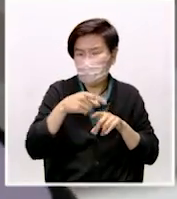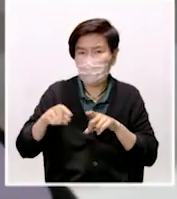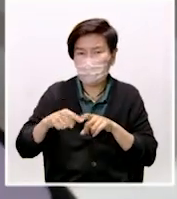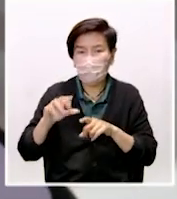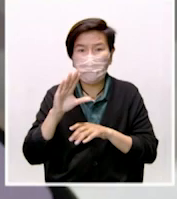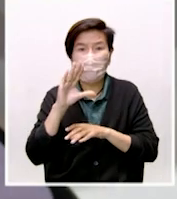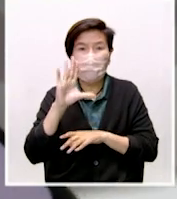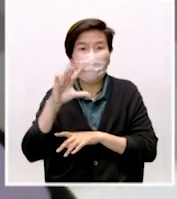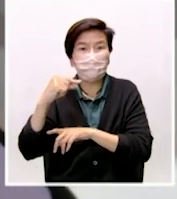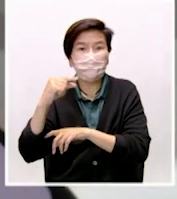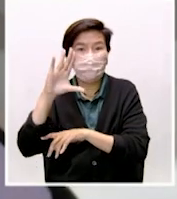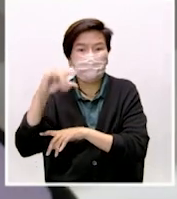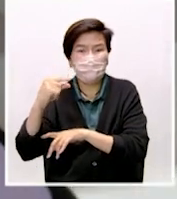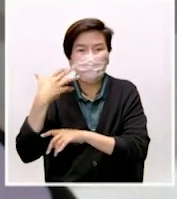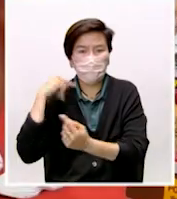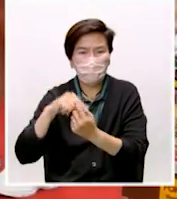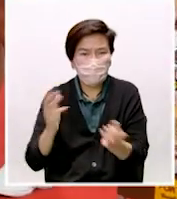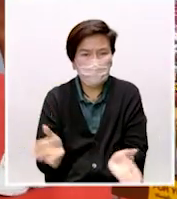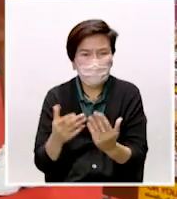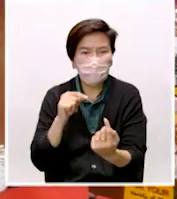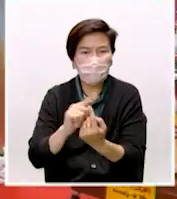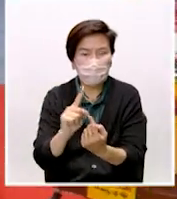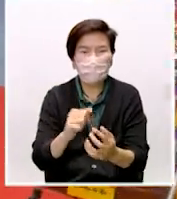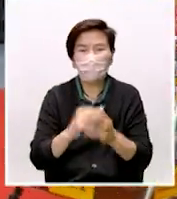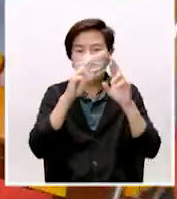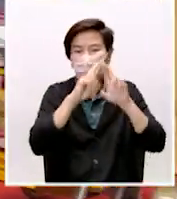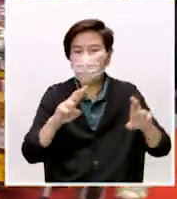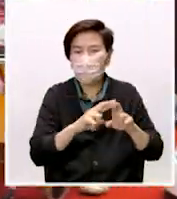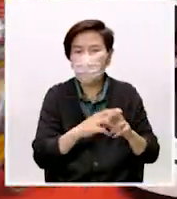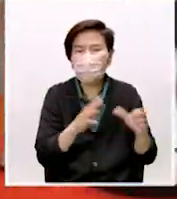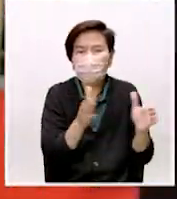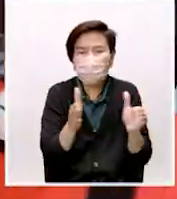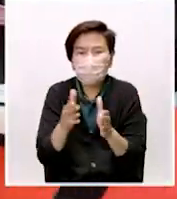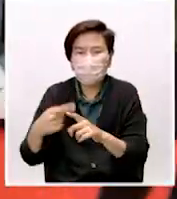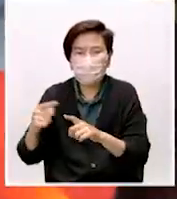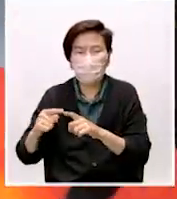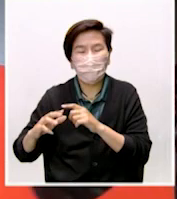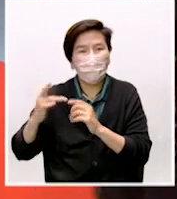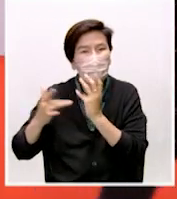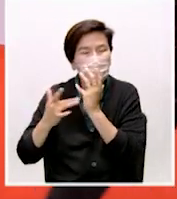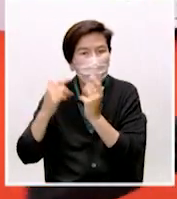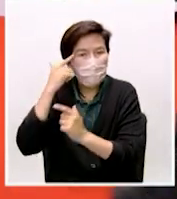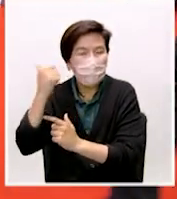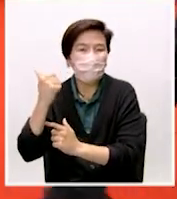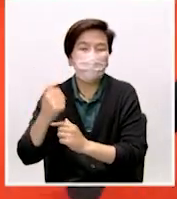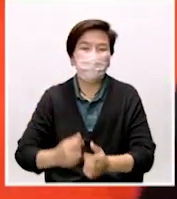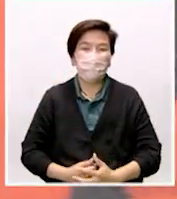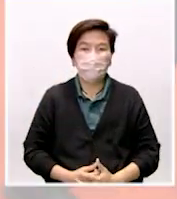True 5G มาช่วยขับเคลื่อนภาคธุรกิจยกระดับผู้ประกอบการรายย่อยให้สมาร์ทอย่างแท้จริง